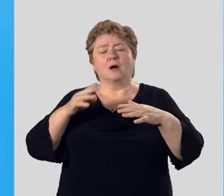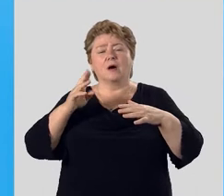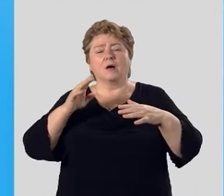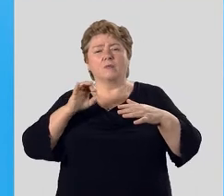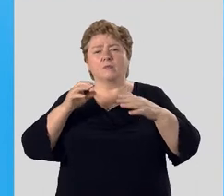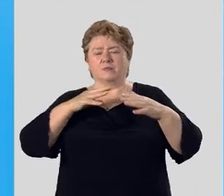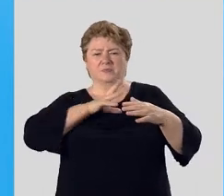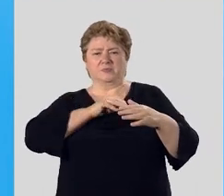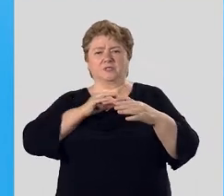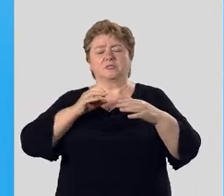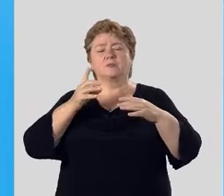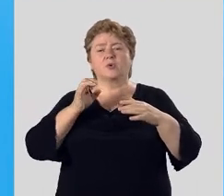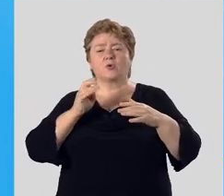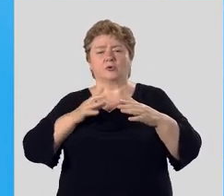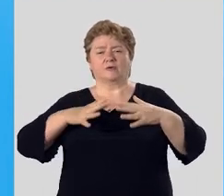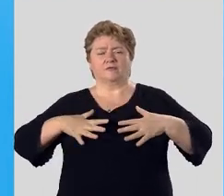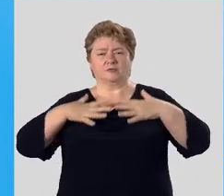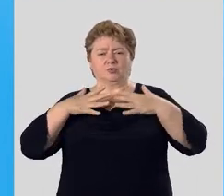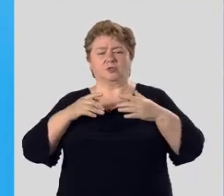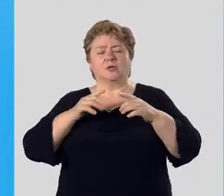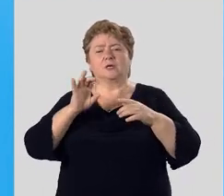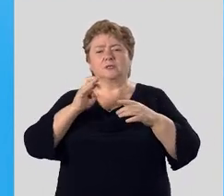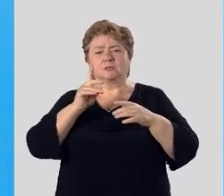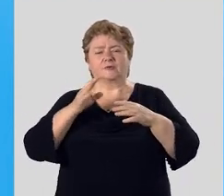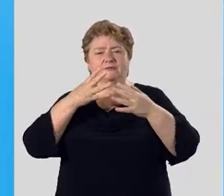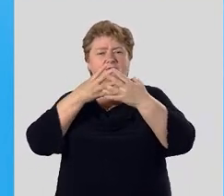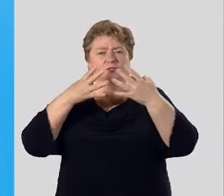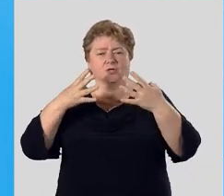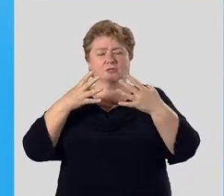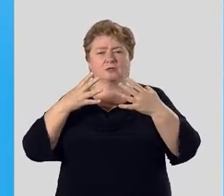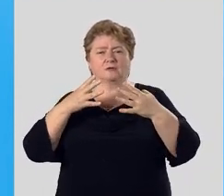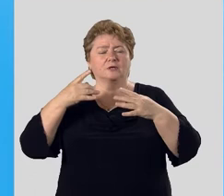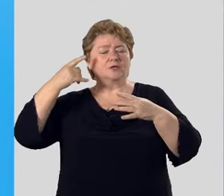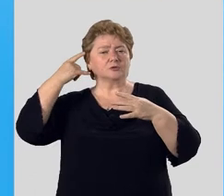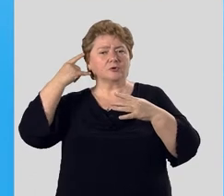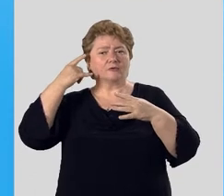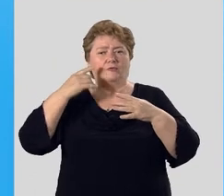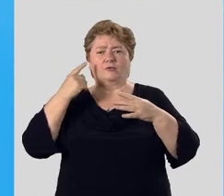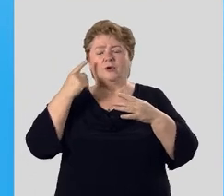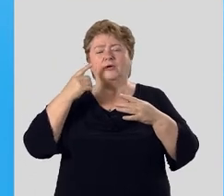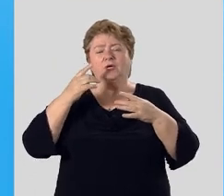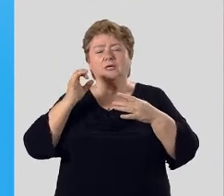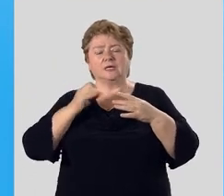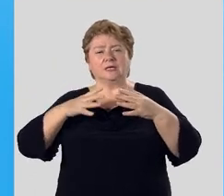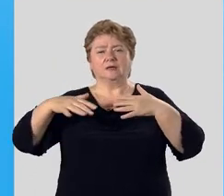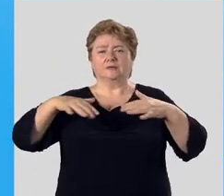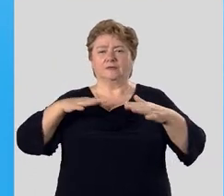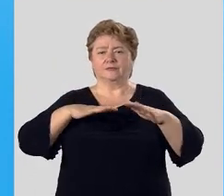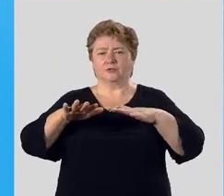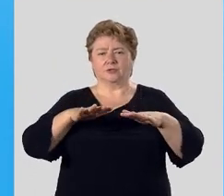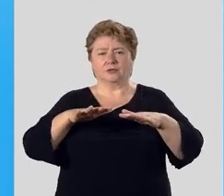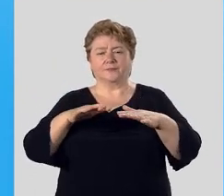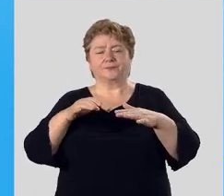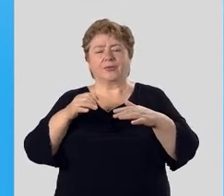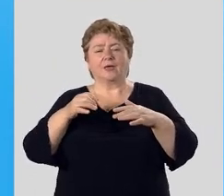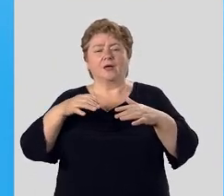мускулатуры бронхов, повышение возбудимости рецепторов сетчатки, слухового и вестибулярного аппарата.